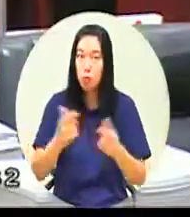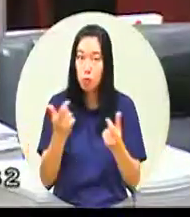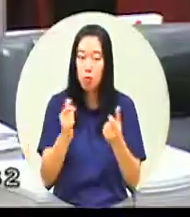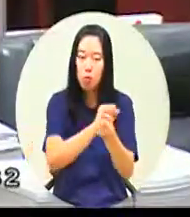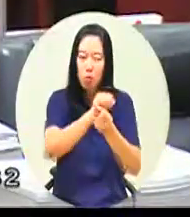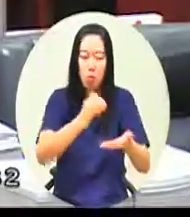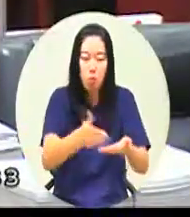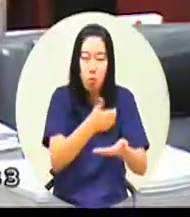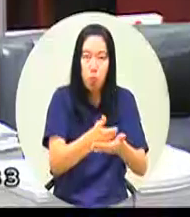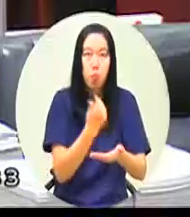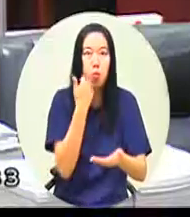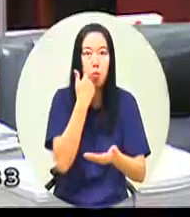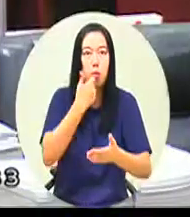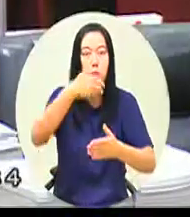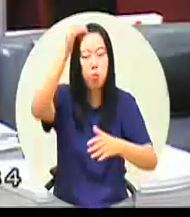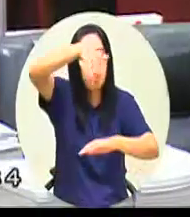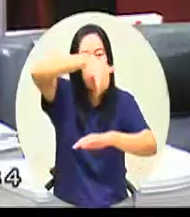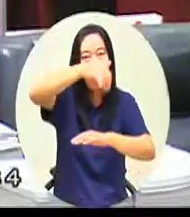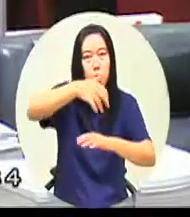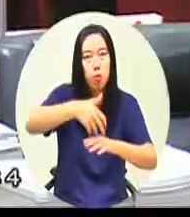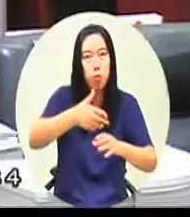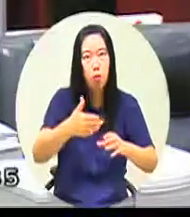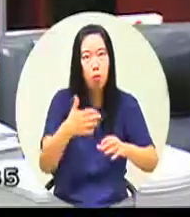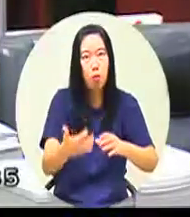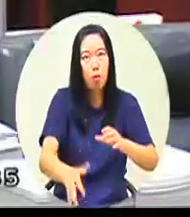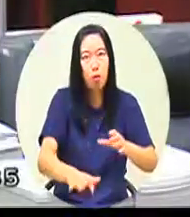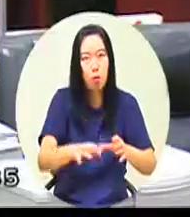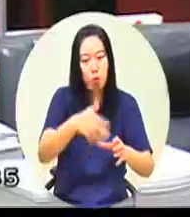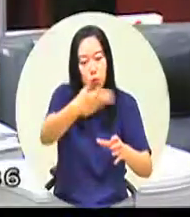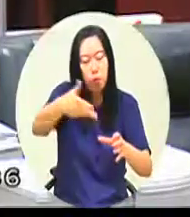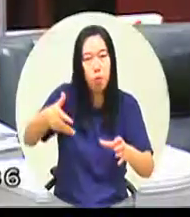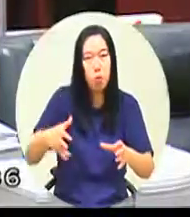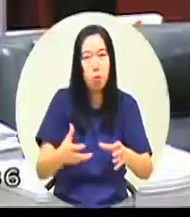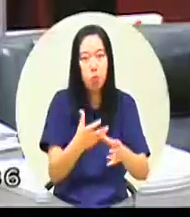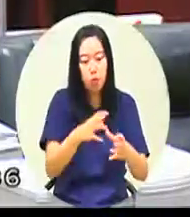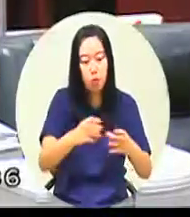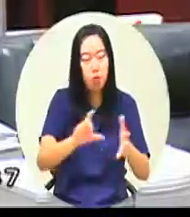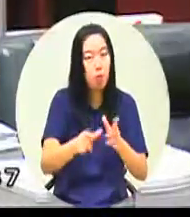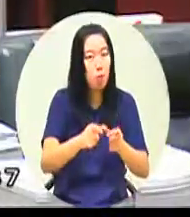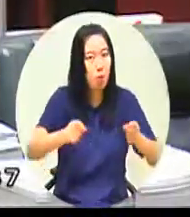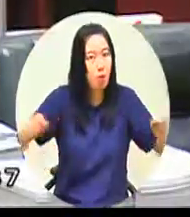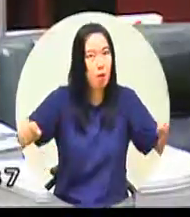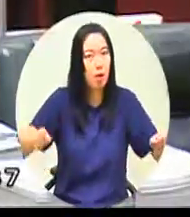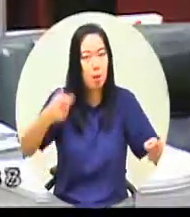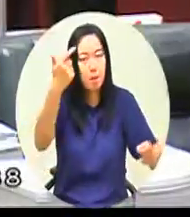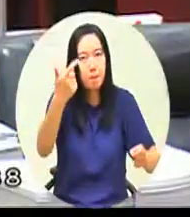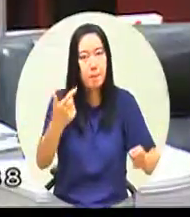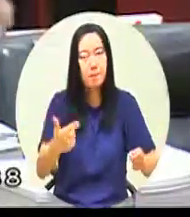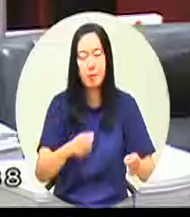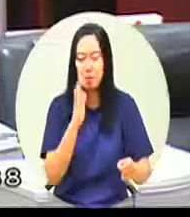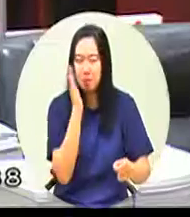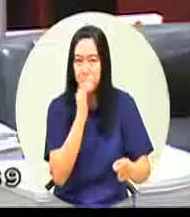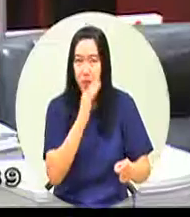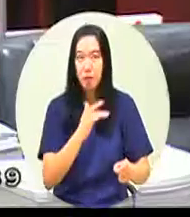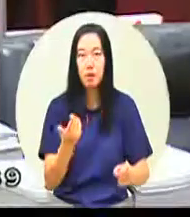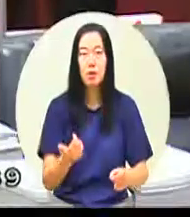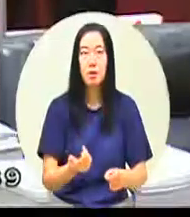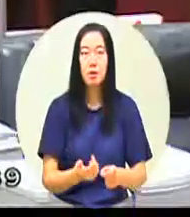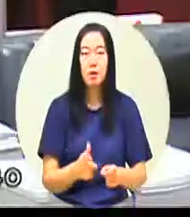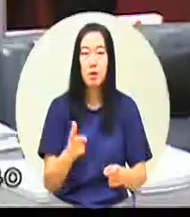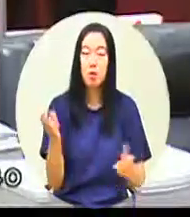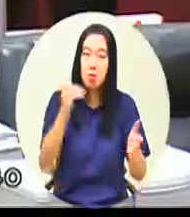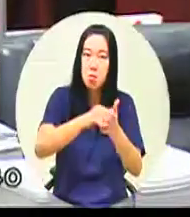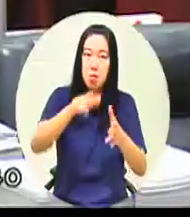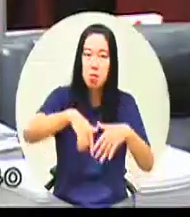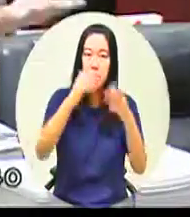水了哈，那不是短时间可以那个的。也想啦，你若讲浸甲超过这些时候，伊慢慢啊软紧，到尾啊规丛拢